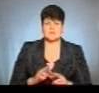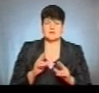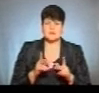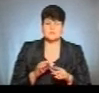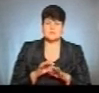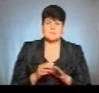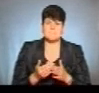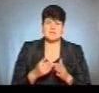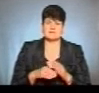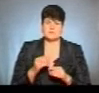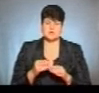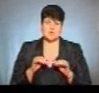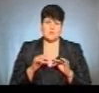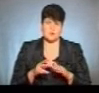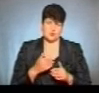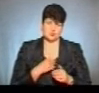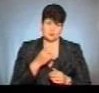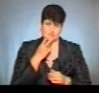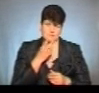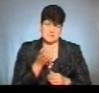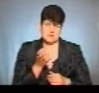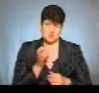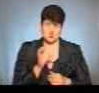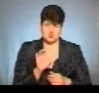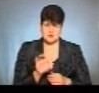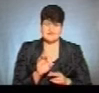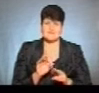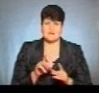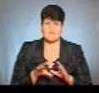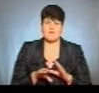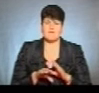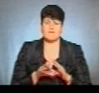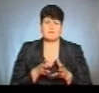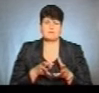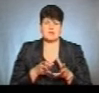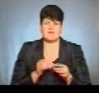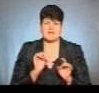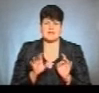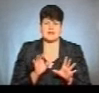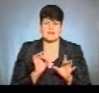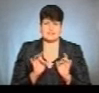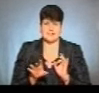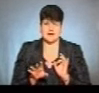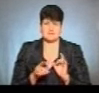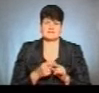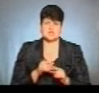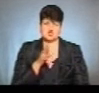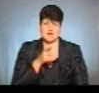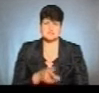відбувається передвиборча кампанія? Я хочу, щоб ми подивилися невеличкий сюжет, як впливає реклама і передвиборча агітація саме в цей